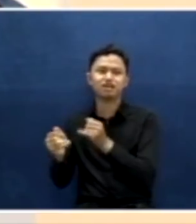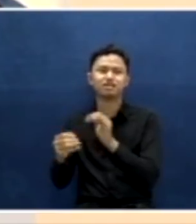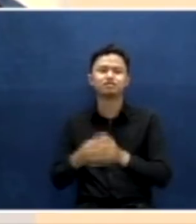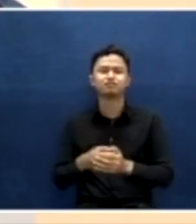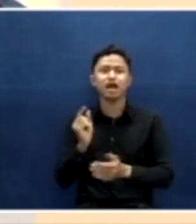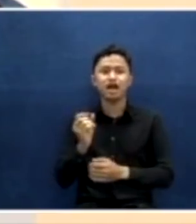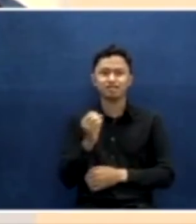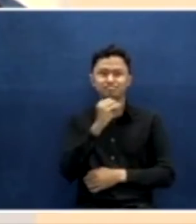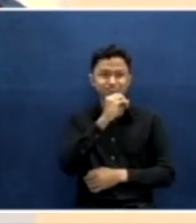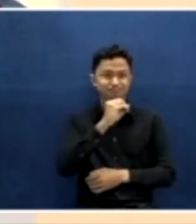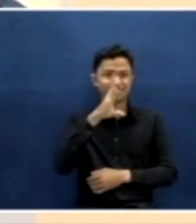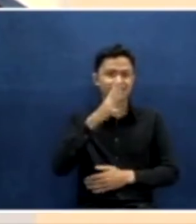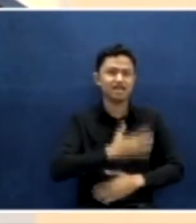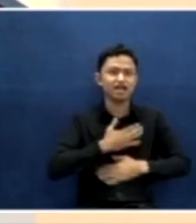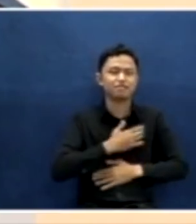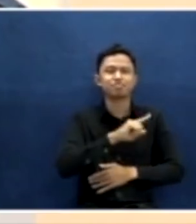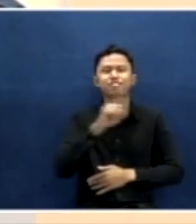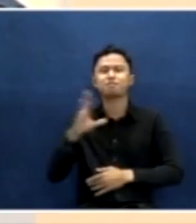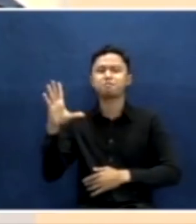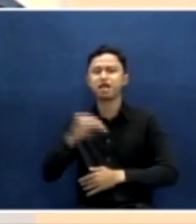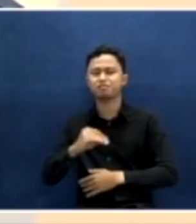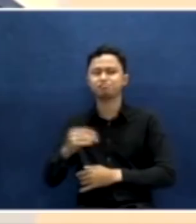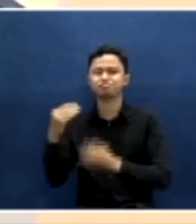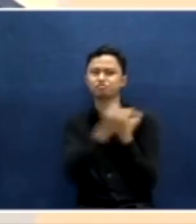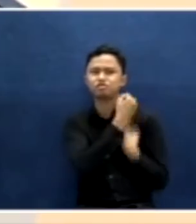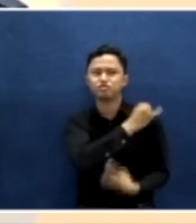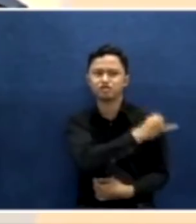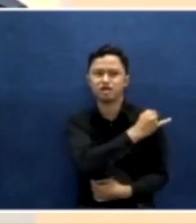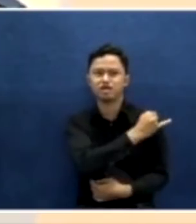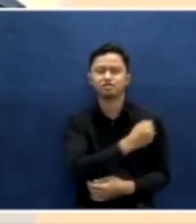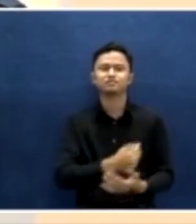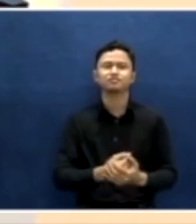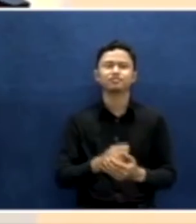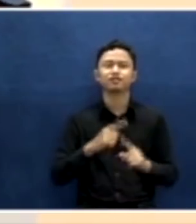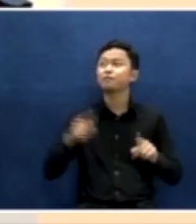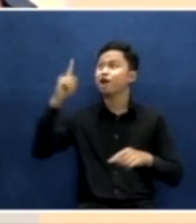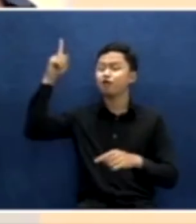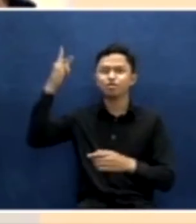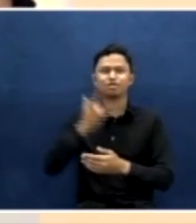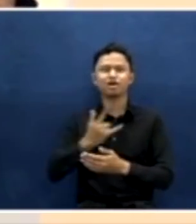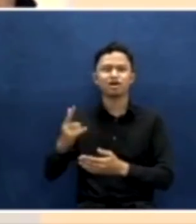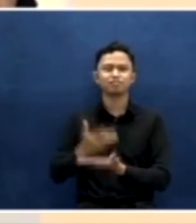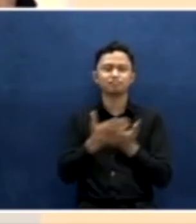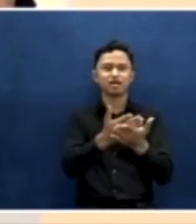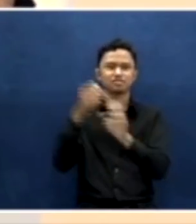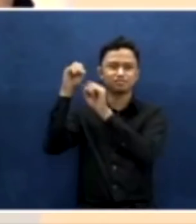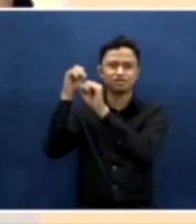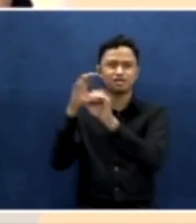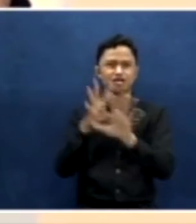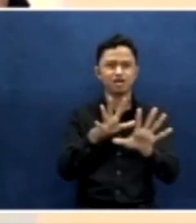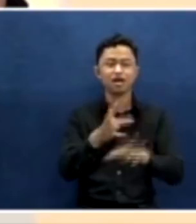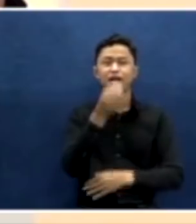malamnya sudah berbuat dosa tapi itupun tidak pernah menghentikan laju nikmat yang Allah berikan kepada nah Makanan